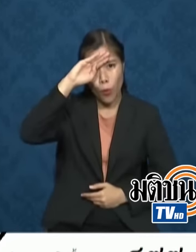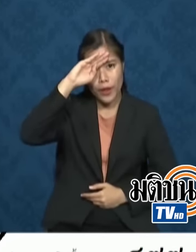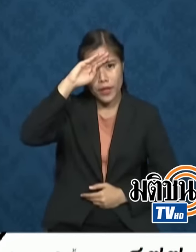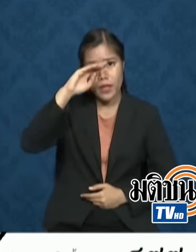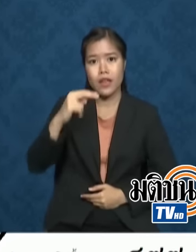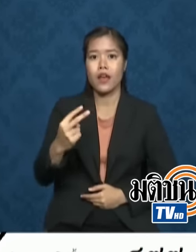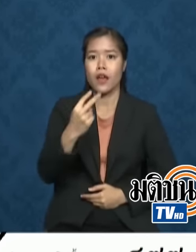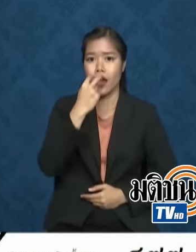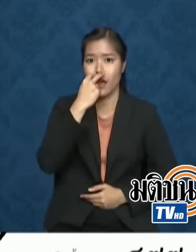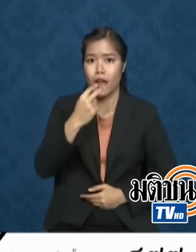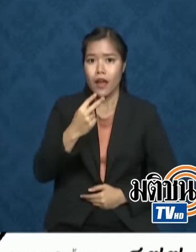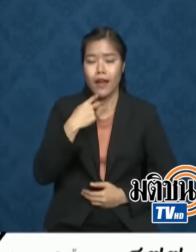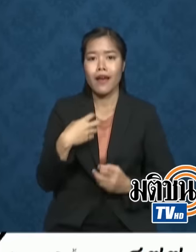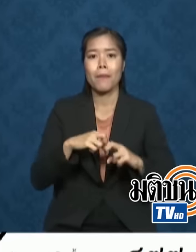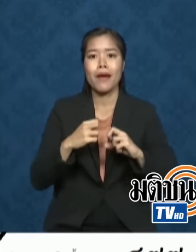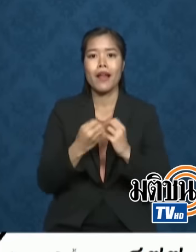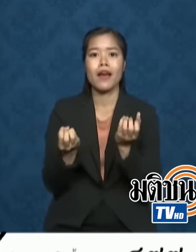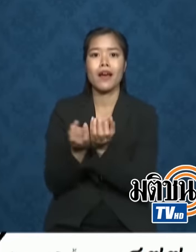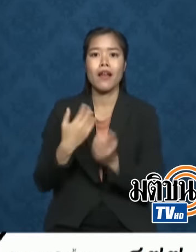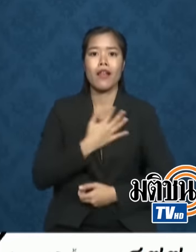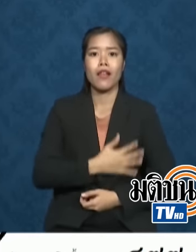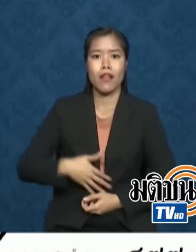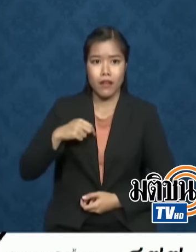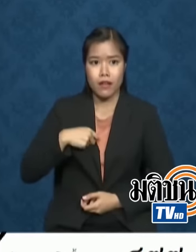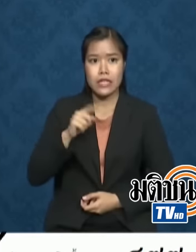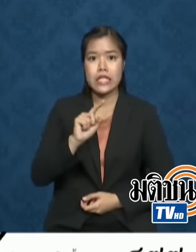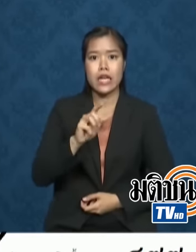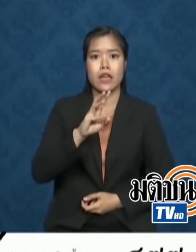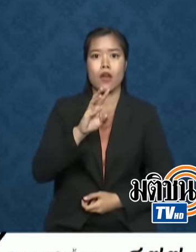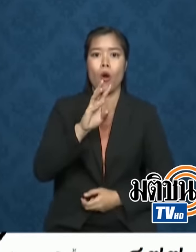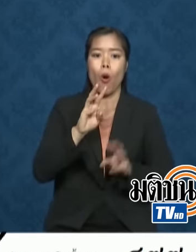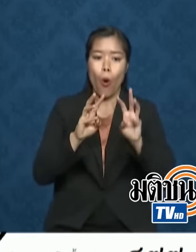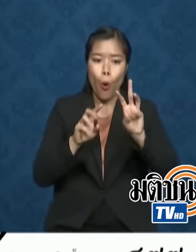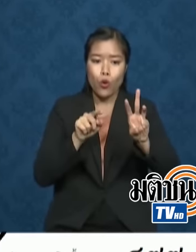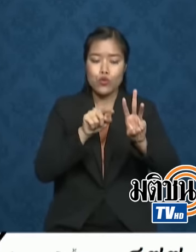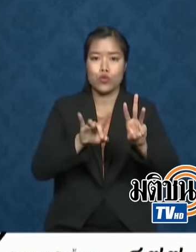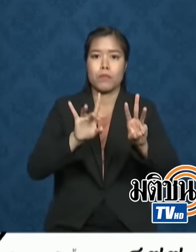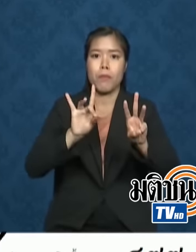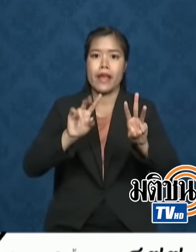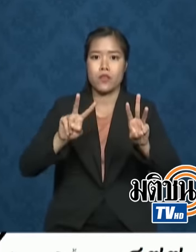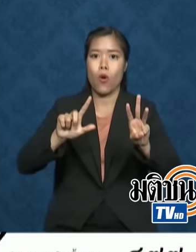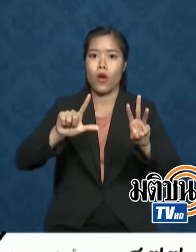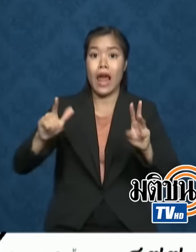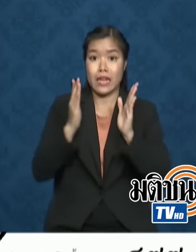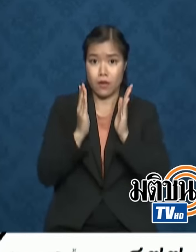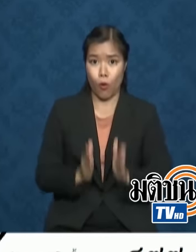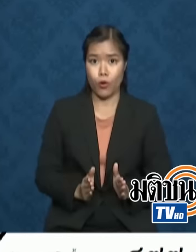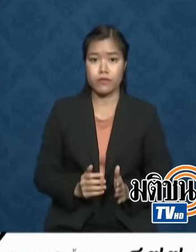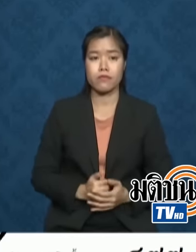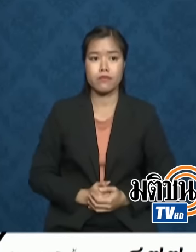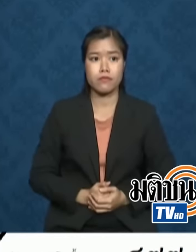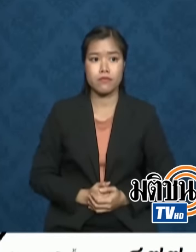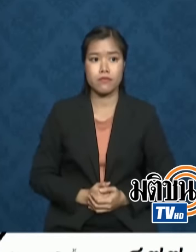ในปี2566อยู่ที่เท่าไหร่ 6.82 ล้านคนอ่ะผมแถมให้อีกกราฟ